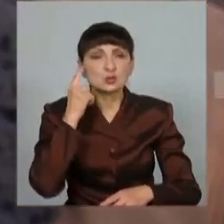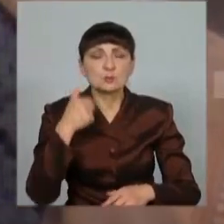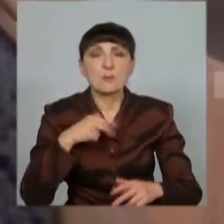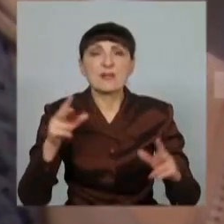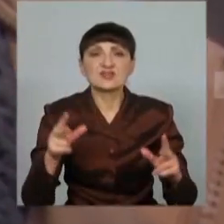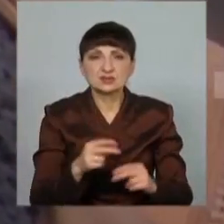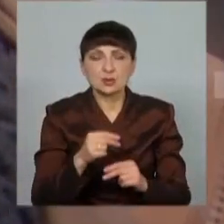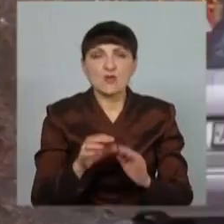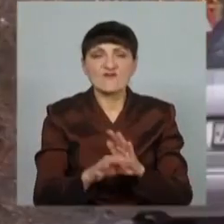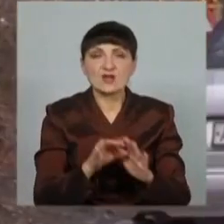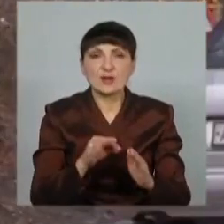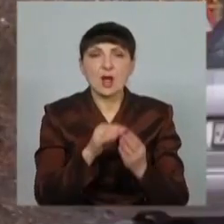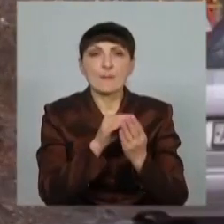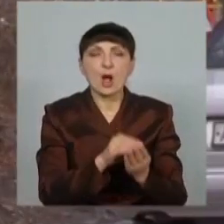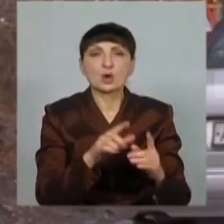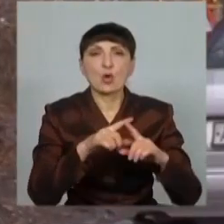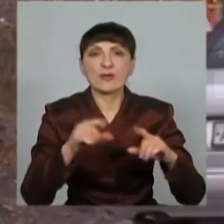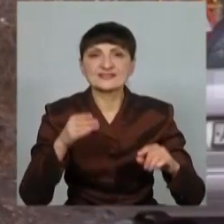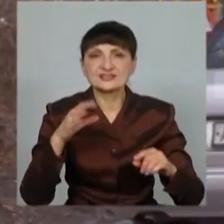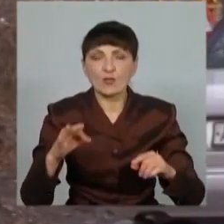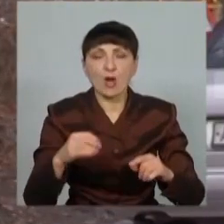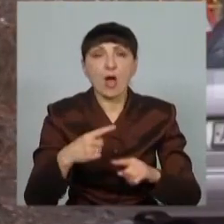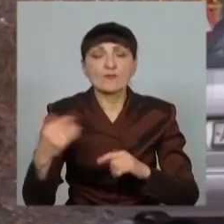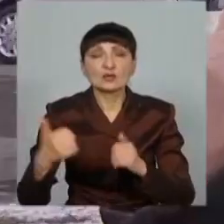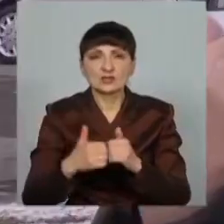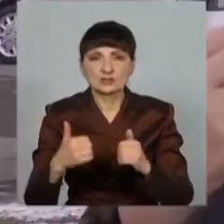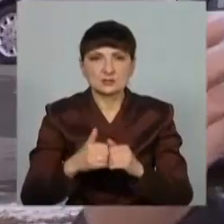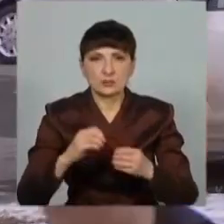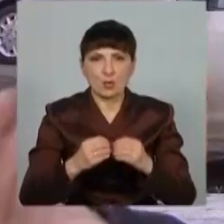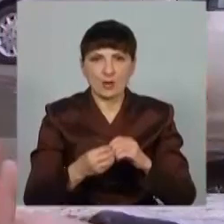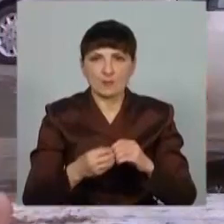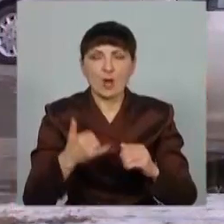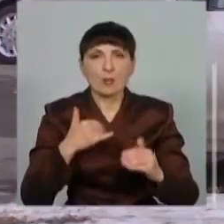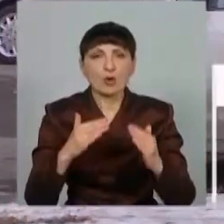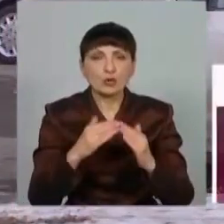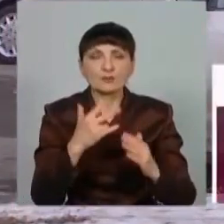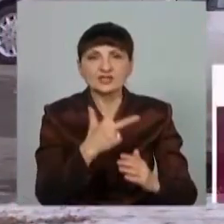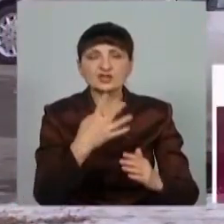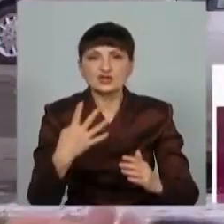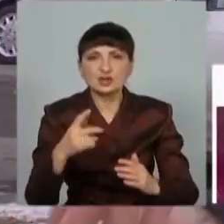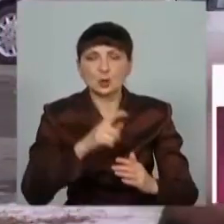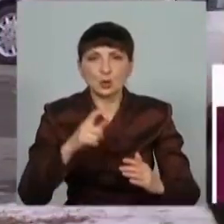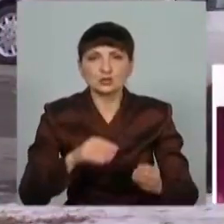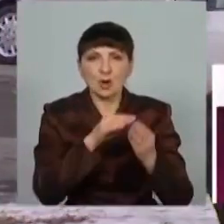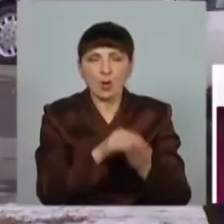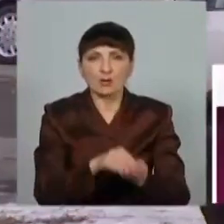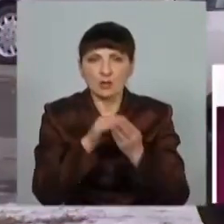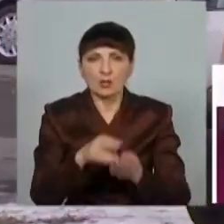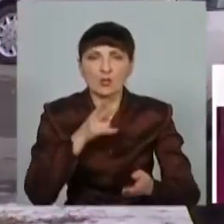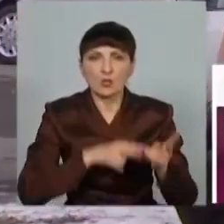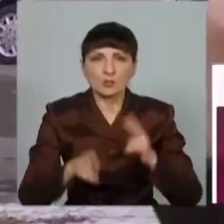повезло с выбором похоронного агентства чего не скажешь о а ее соседях моем доме только три четыре вот мы похоронили с